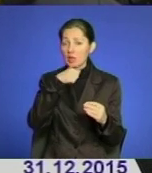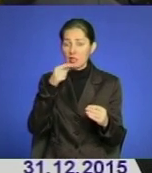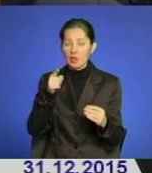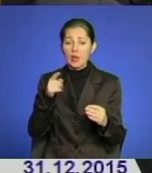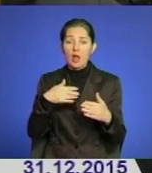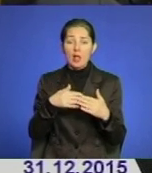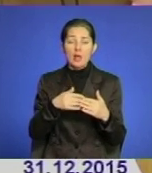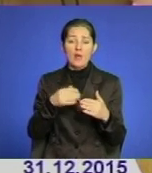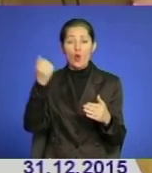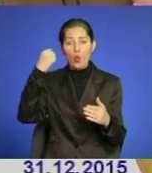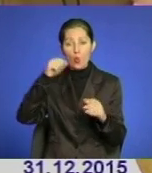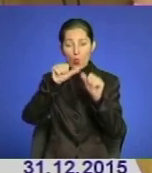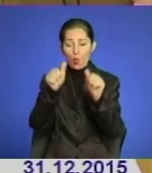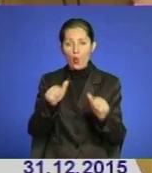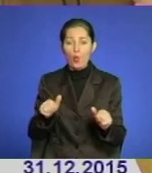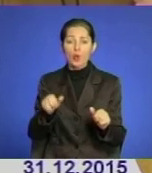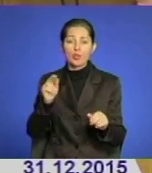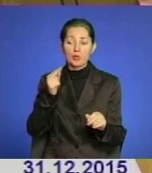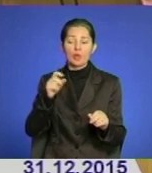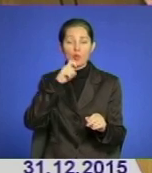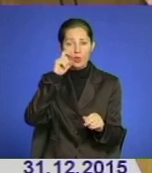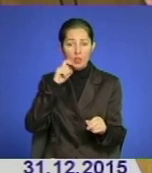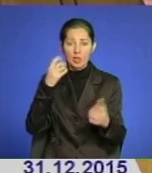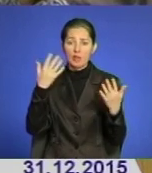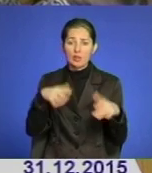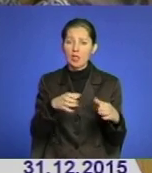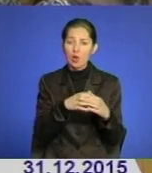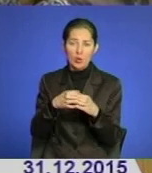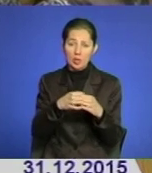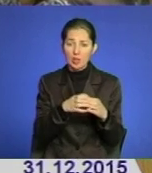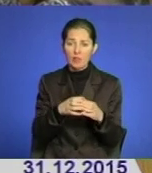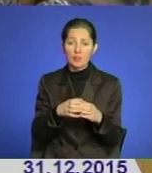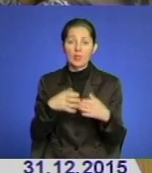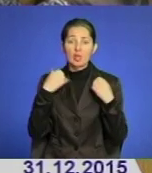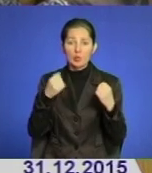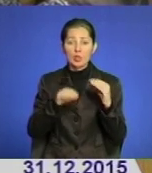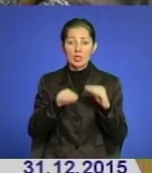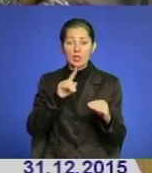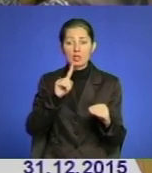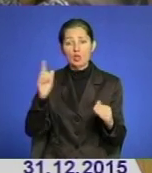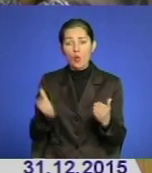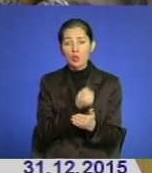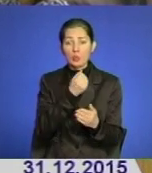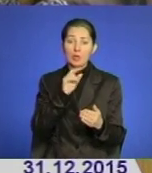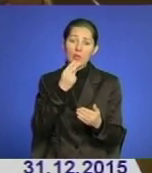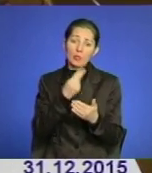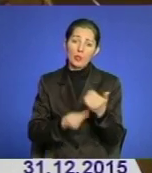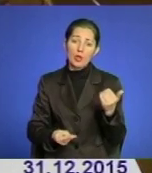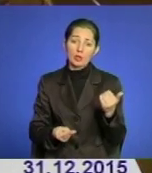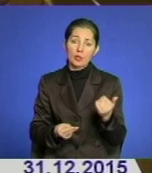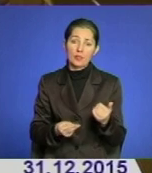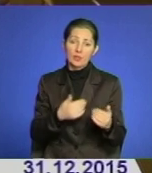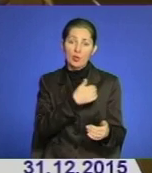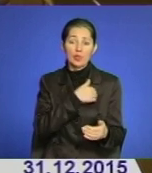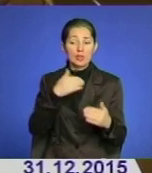чемпіонату України, і втрата зіграного колективу через нестабільність. Власне, спорт складається із успіху і поразок. Хочеться